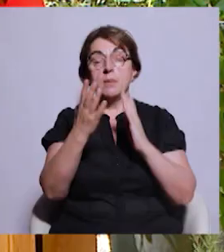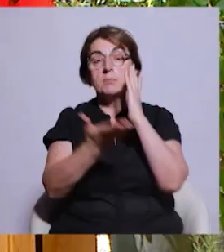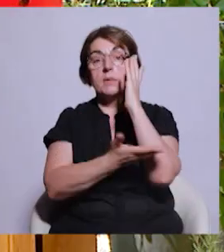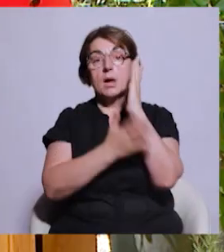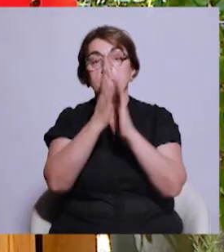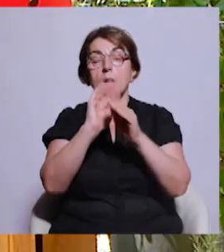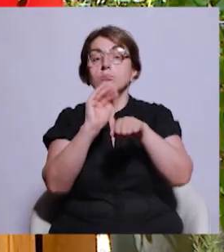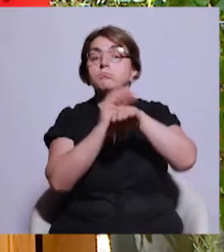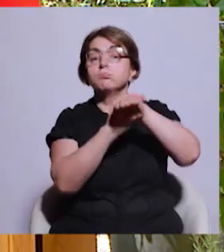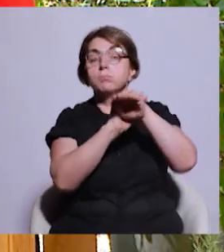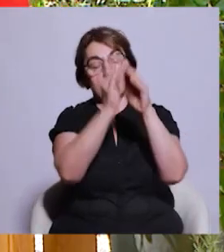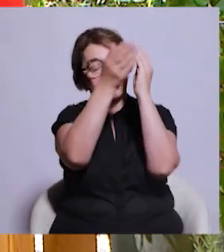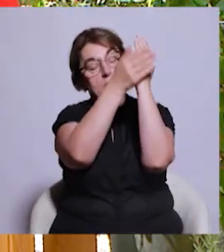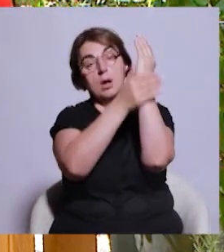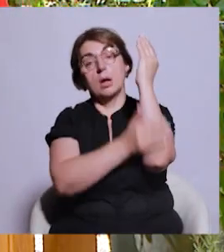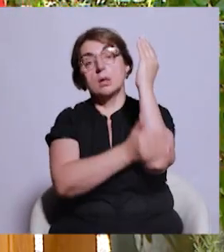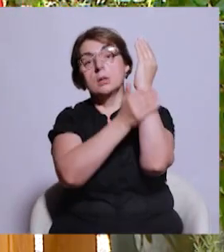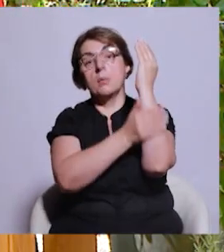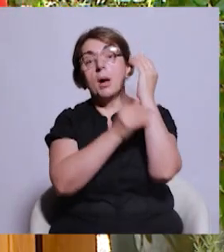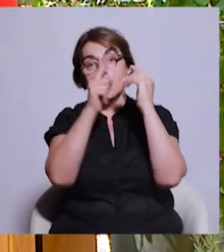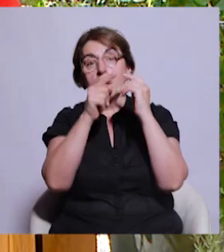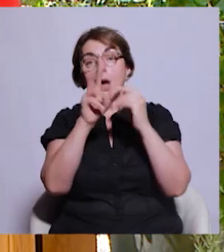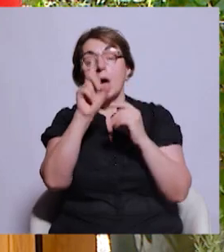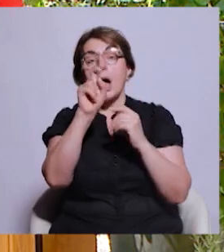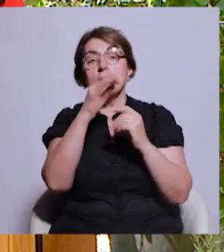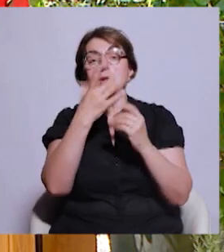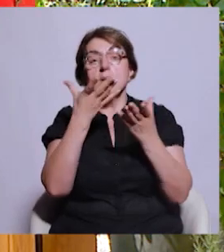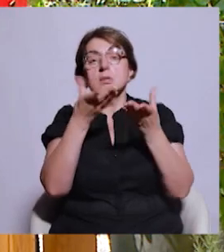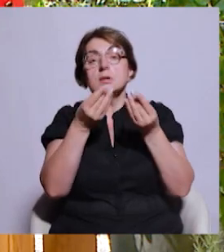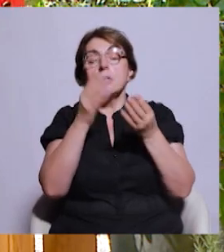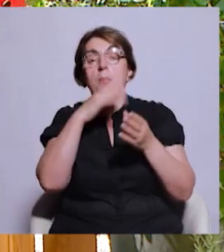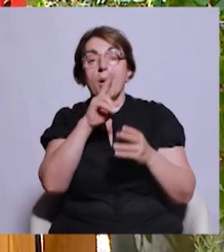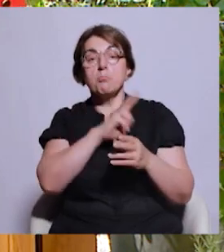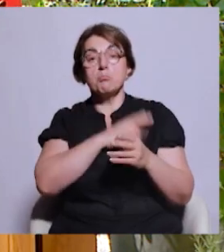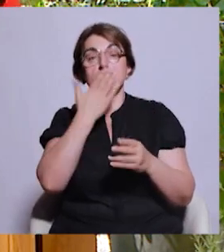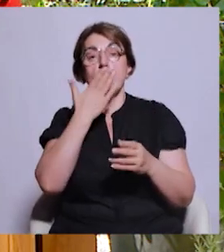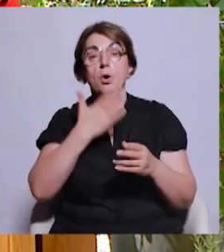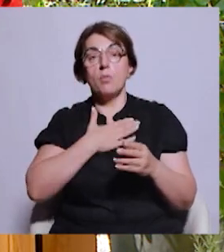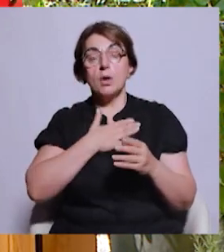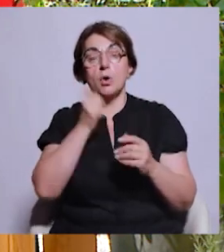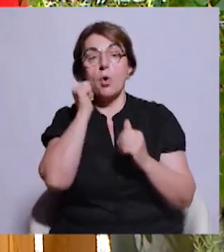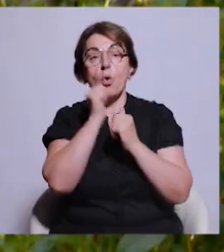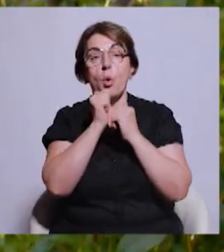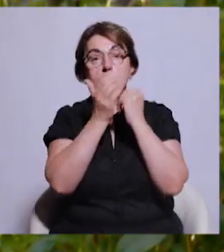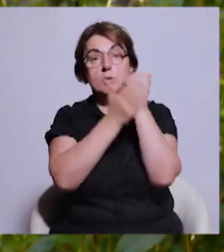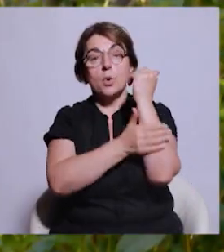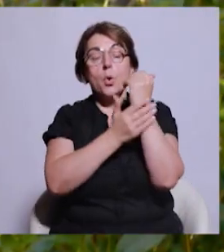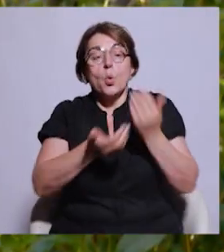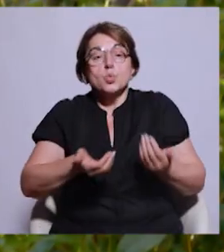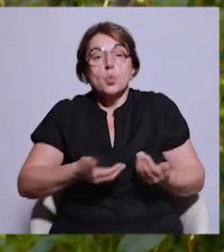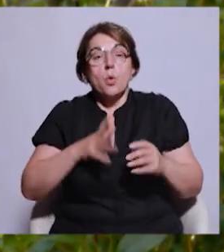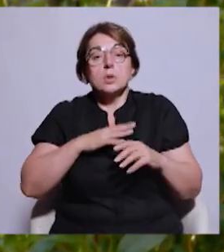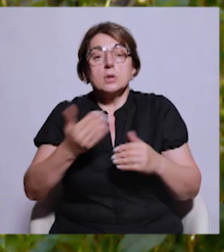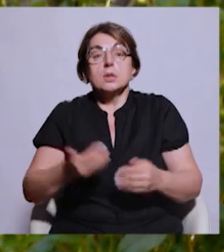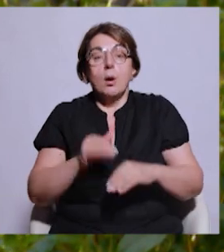ტყეში ნებისმიერ ხეს ხავსი ეკიდება ხოლმე. ხავსი, როგორც ვიცით, არის ნესტის მოყვარული მცენარე და ხავსი ყოველთვის